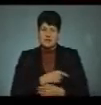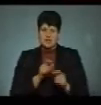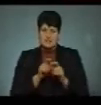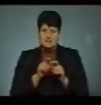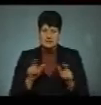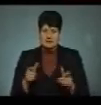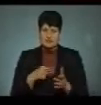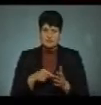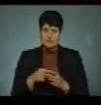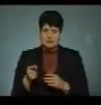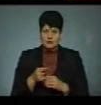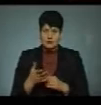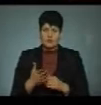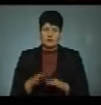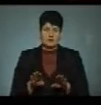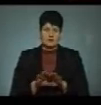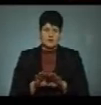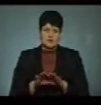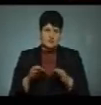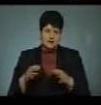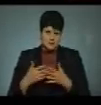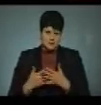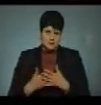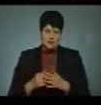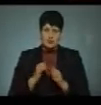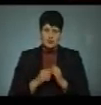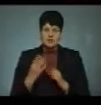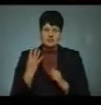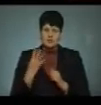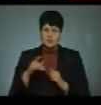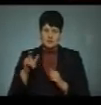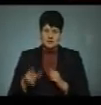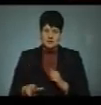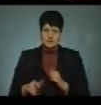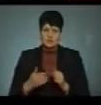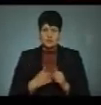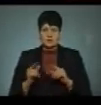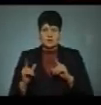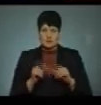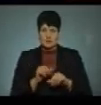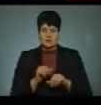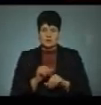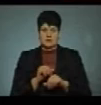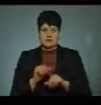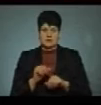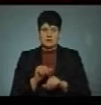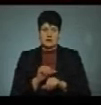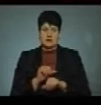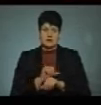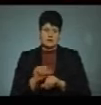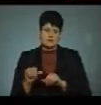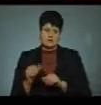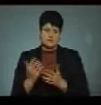там з громадським транспортом, з міською радою. Кожен четвертий мешканець Тернополя збирається їхати на заробітки в цьому році. Це дуже багато.